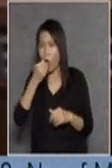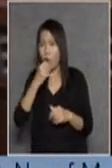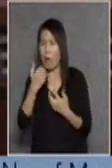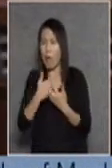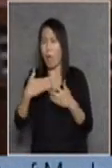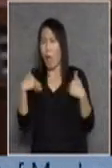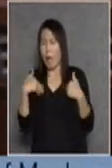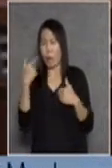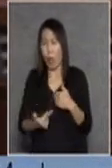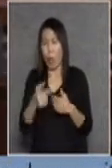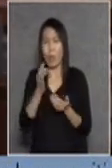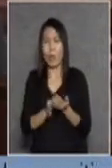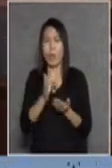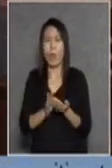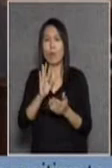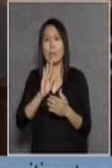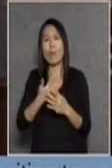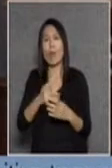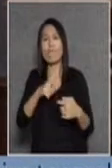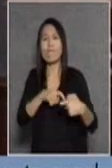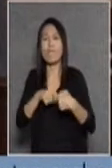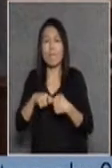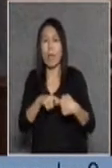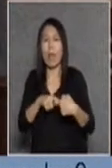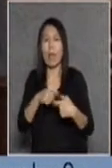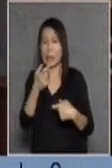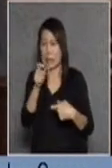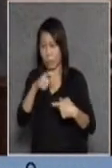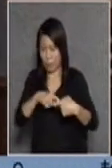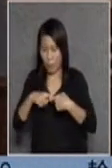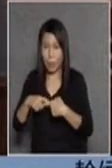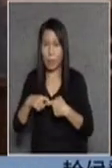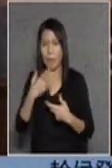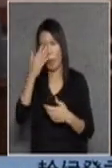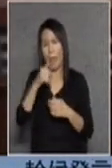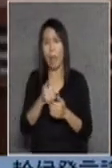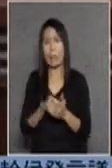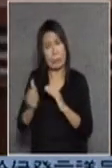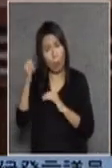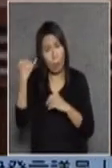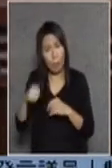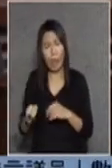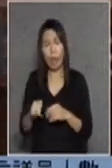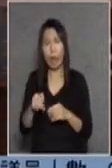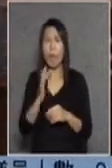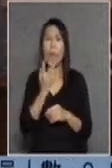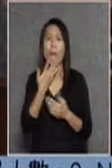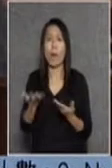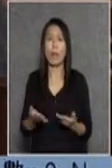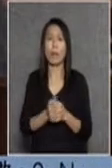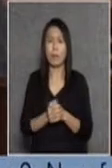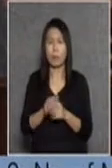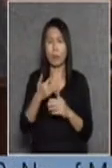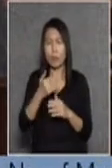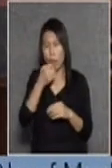緊要嘅地區。點解？因為我哋掛咗鈎。我哋掛咗喺美元度，我哋冇得走啊！我哋走無可走嘅。嗱，我哋特區咧